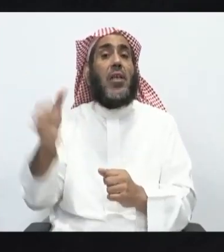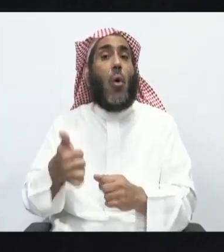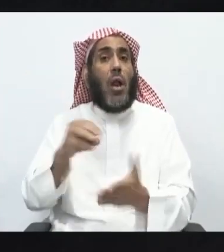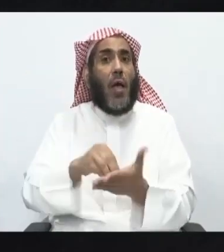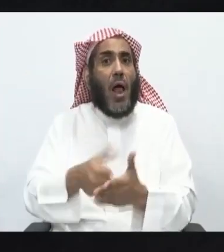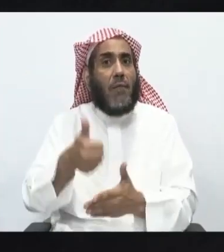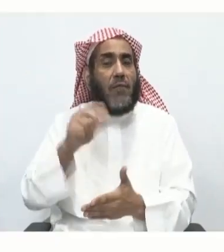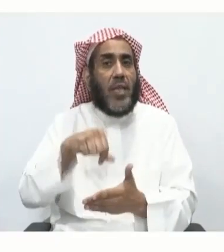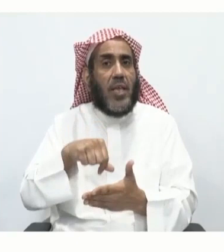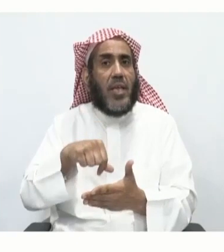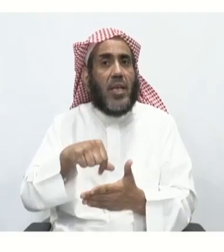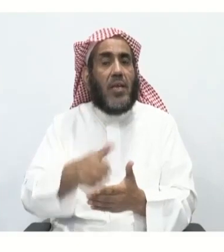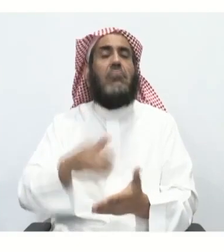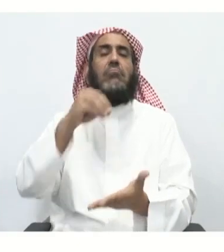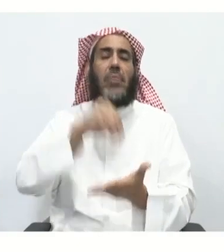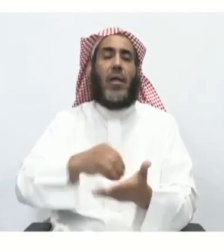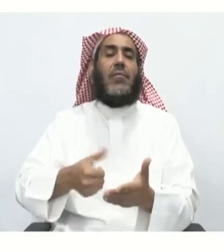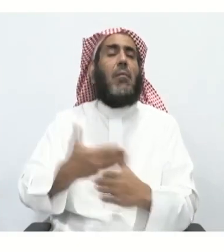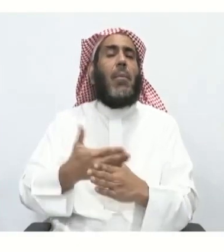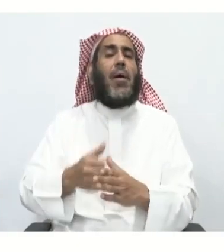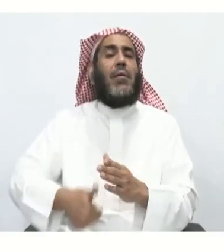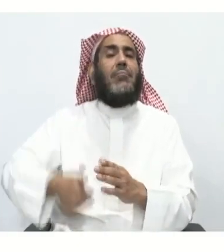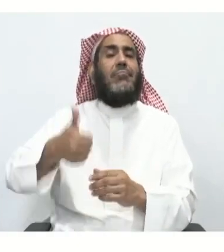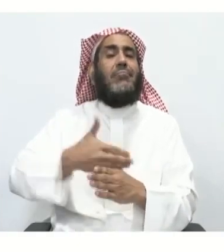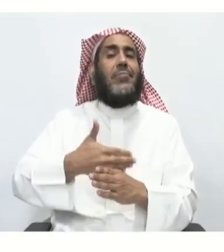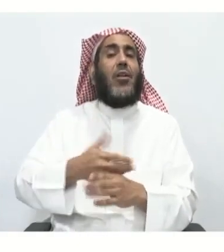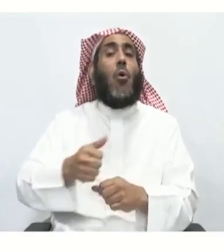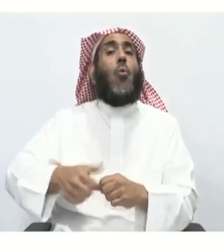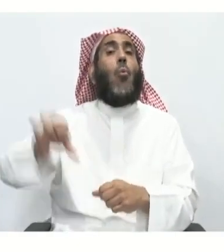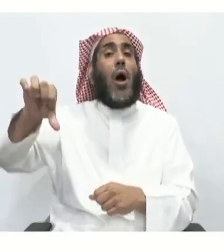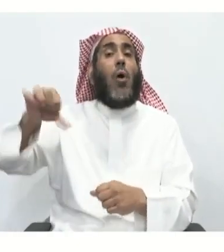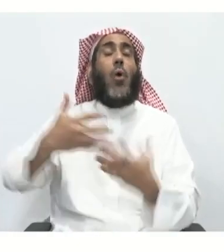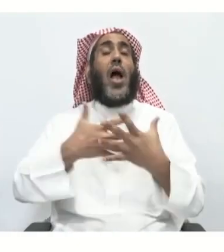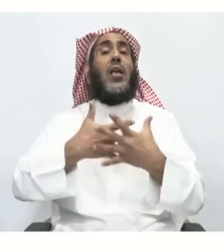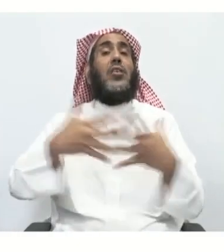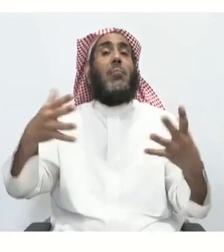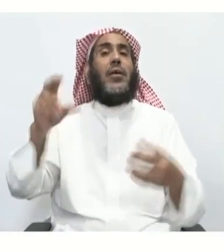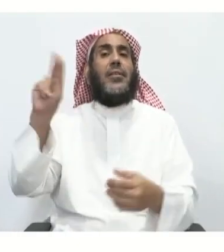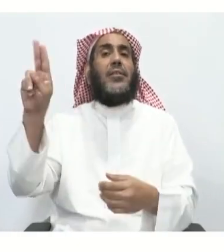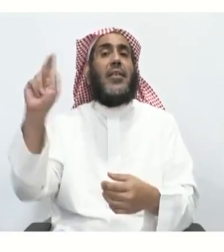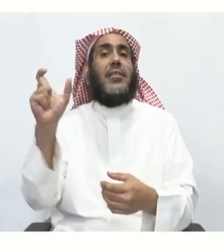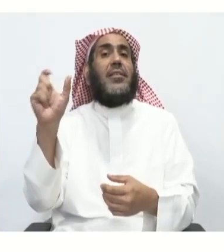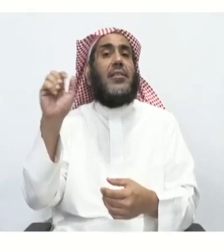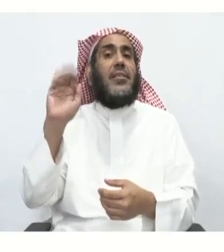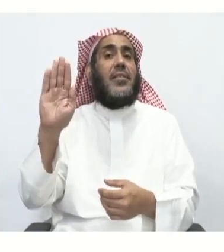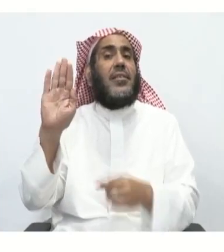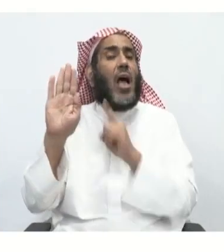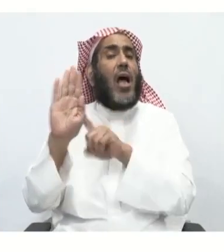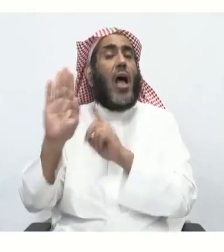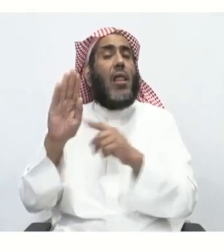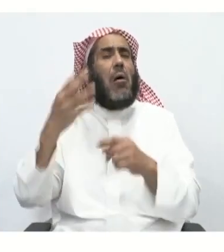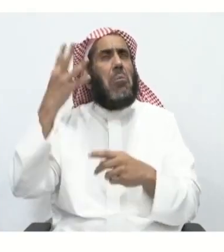لا احسنتم هنا تضع الالف لماذا لان هنا واو جماعه تنسى ثم